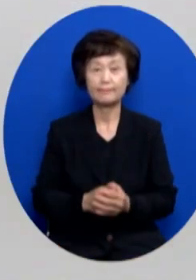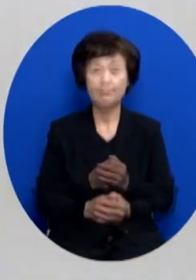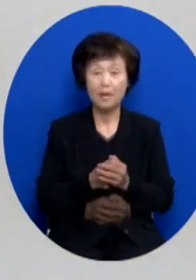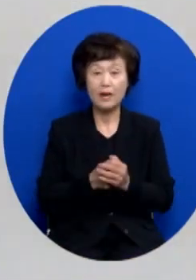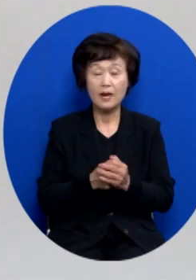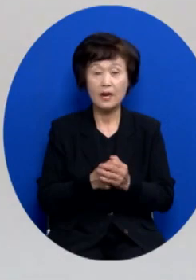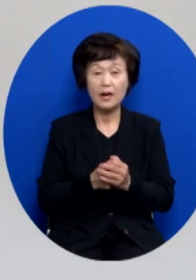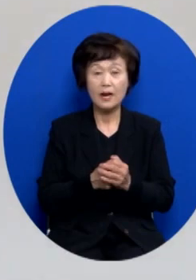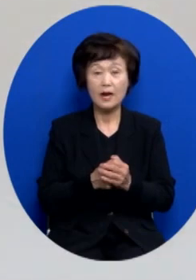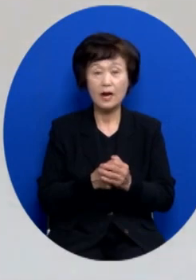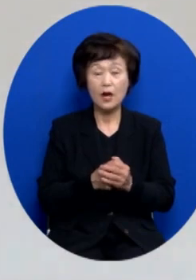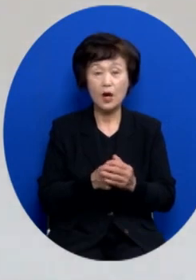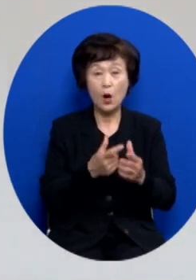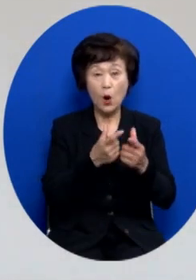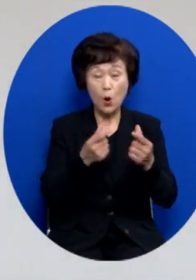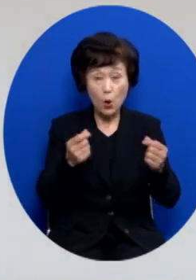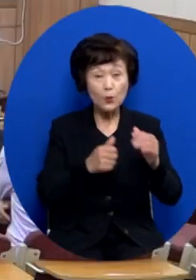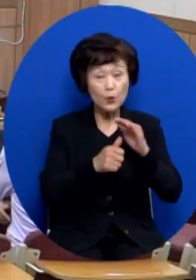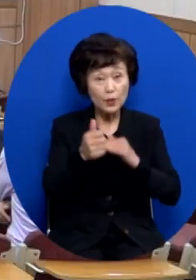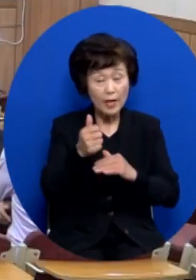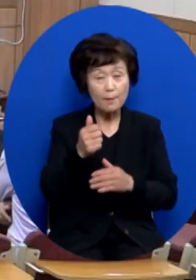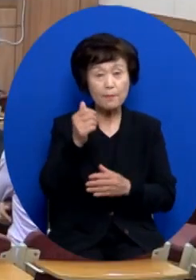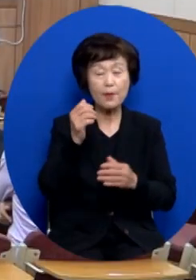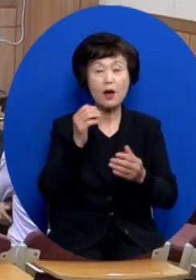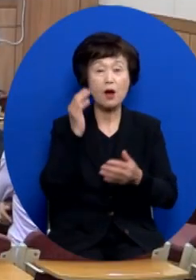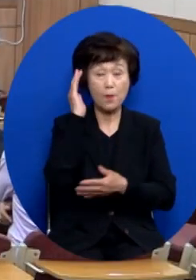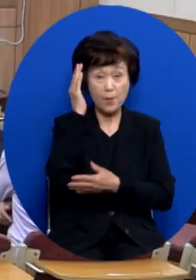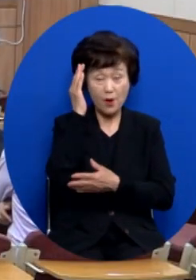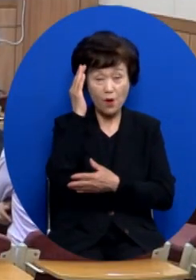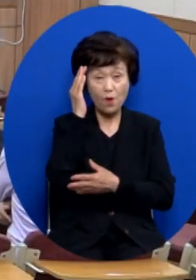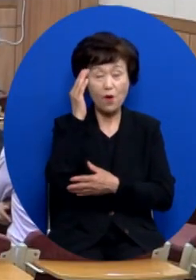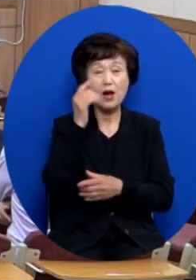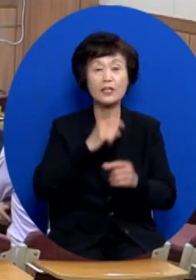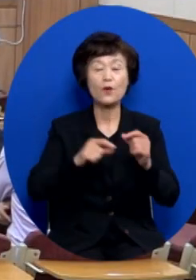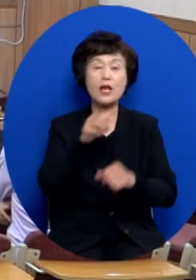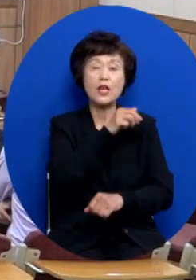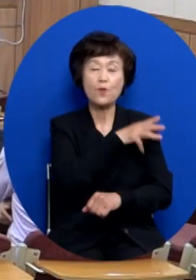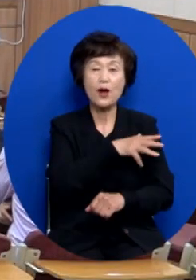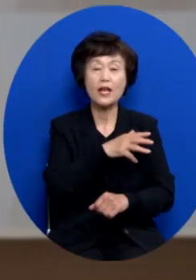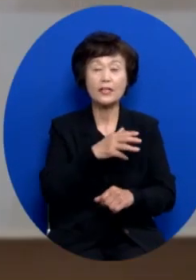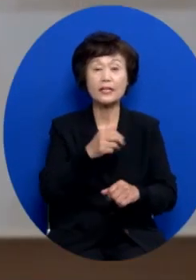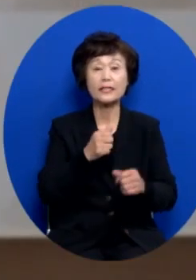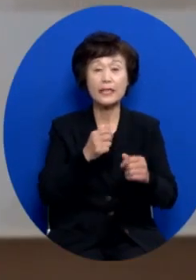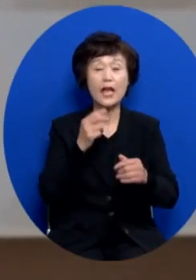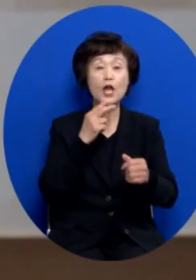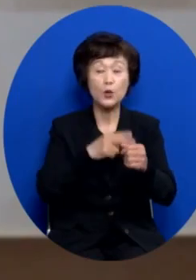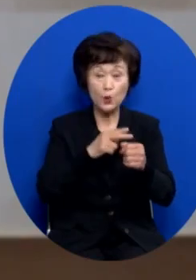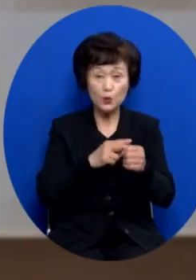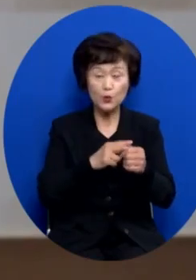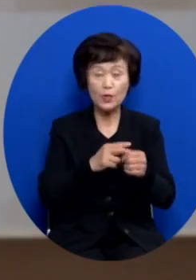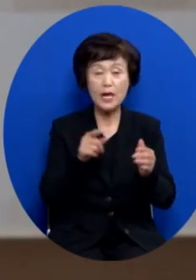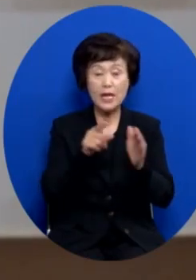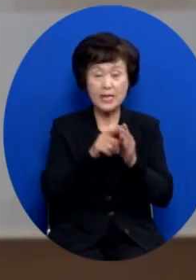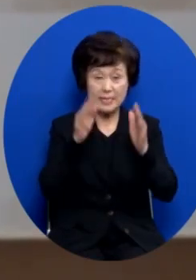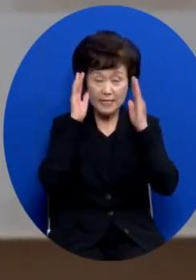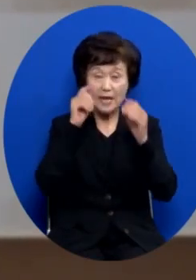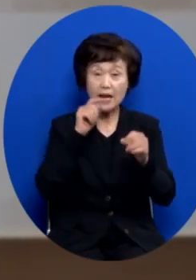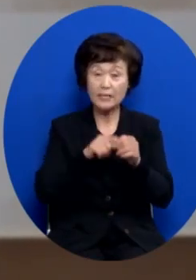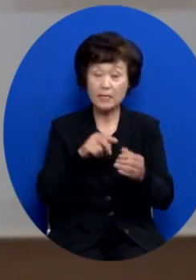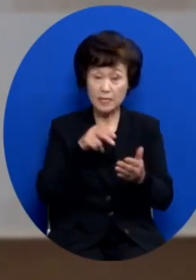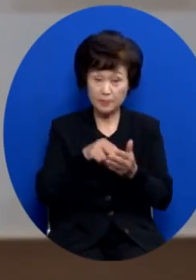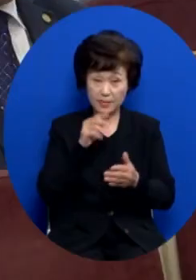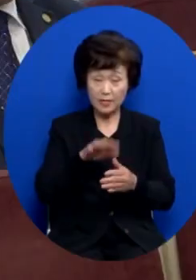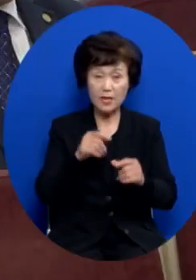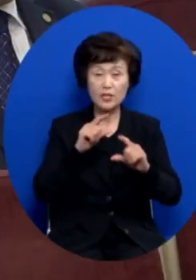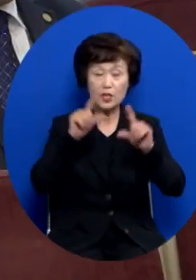한교총 송홍도 공동대표회장의 환영사에 이어 이화여대 장윤재 교수가 기독교 신학적 입장에서 기후위기 극복을